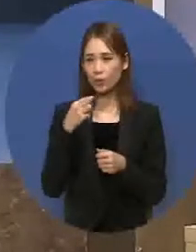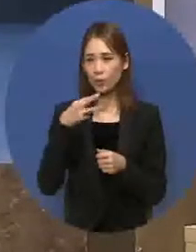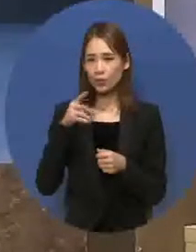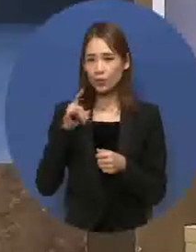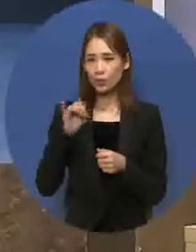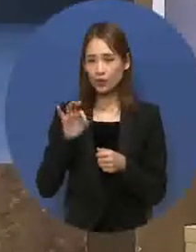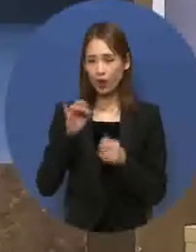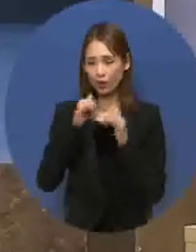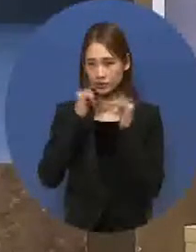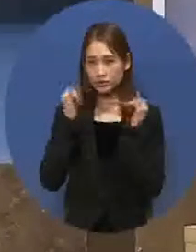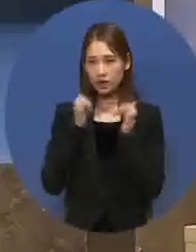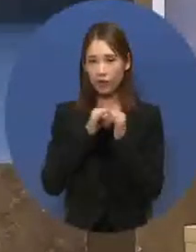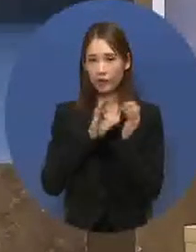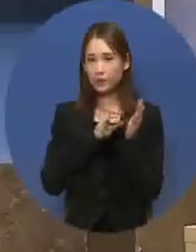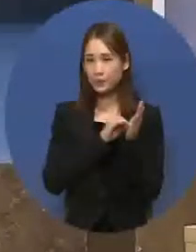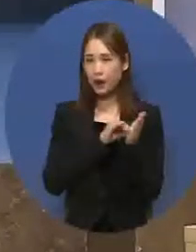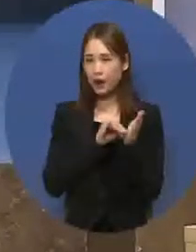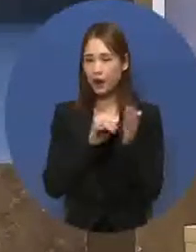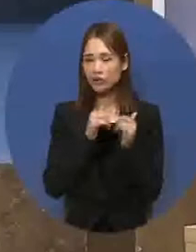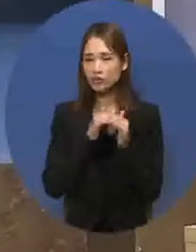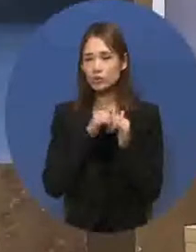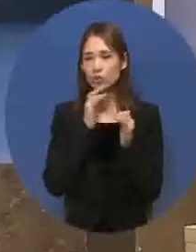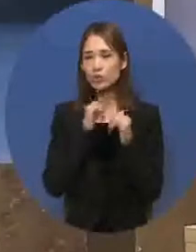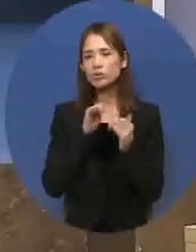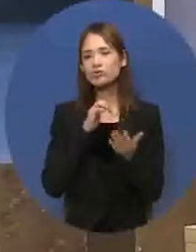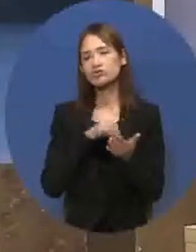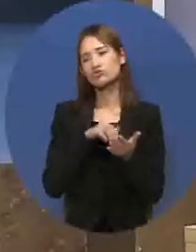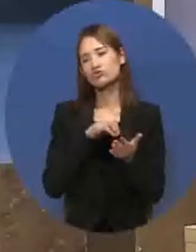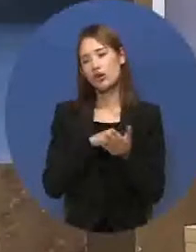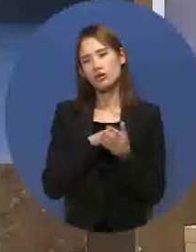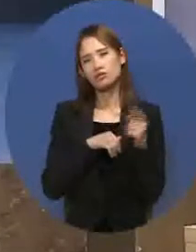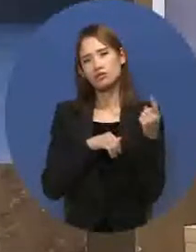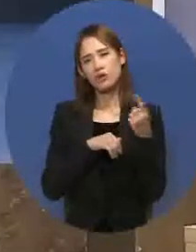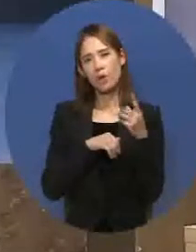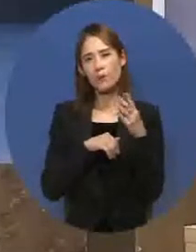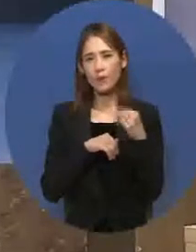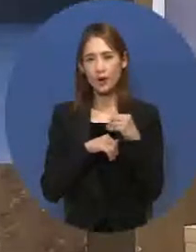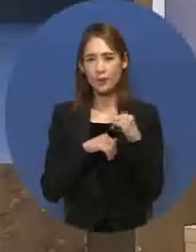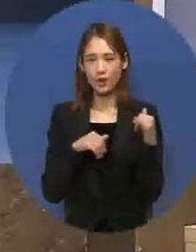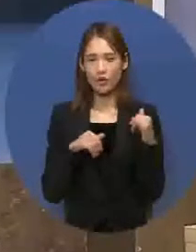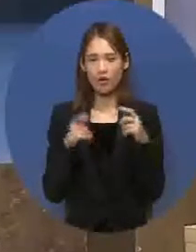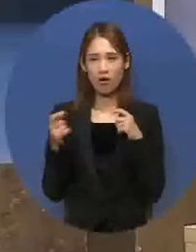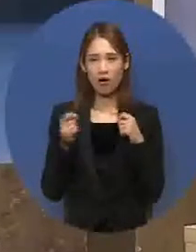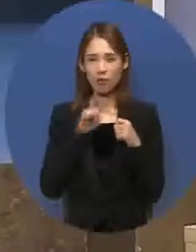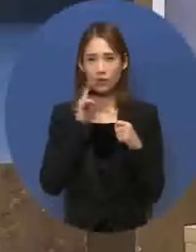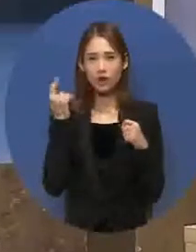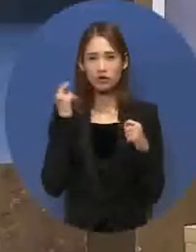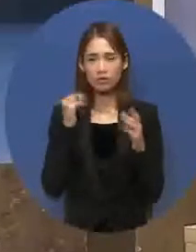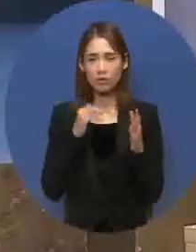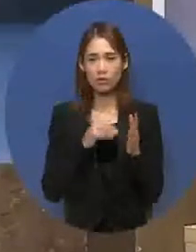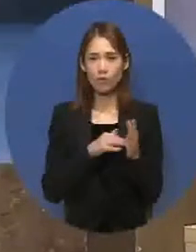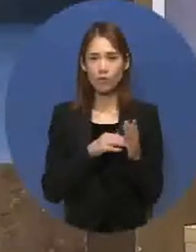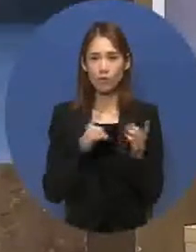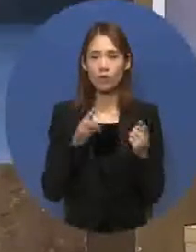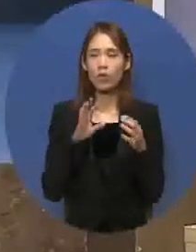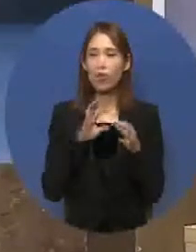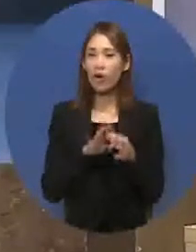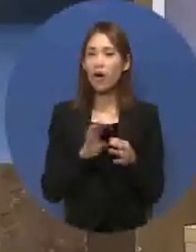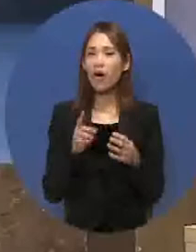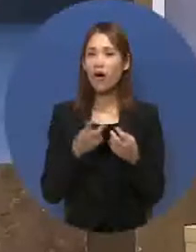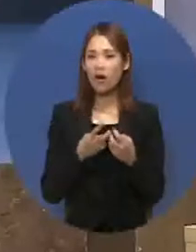하게 되면 노인 인구가 천만 명에 그렇습니다. 달할 것으로 예, 예. 본다고 하더라고요. 예, 예. 이 부분에 대해서는